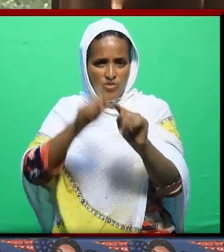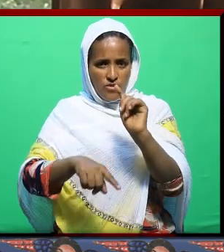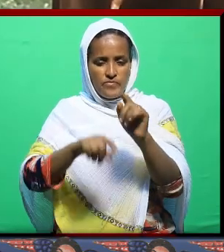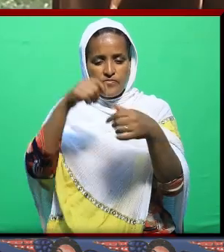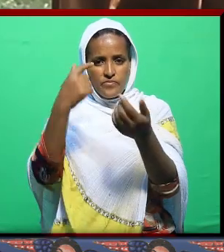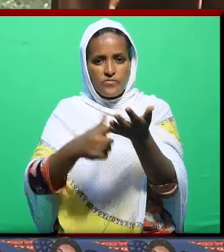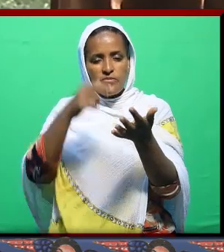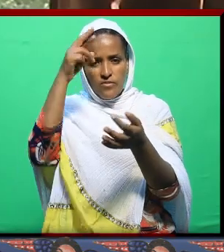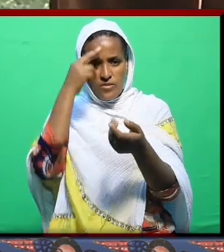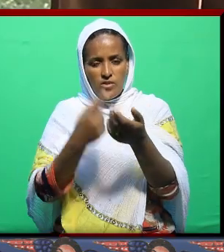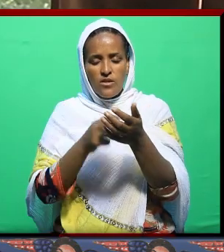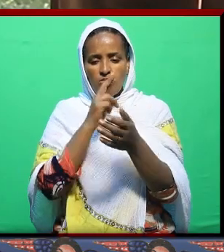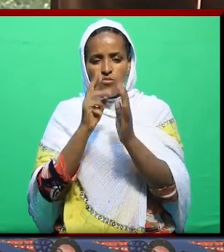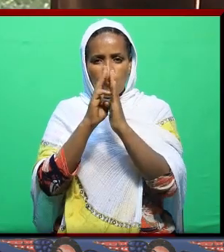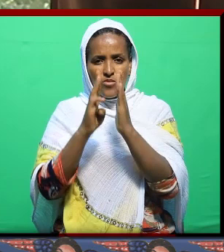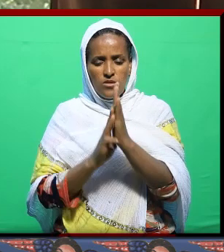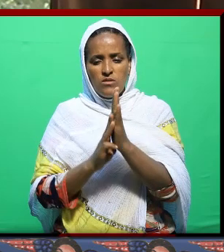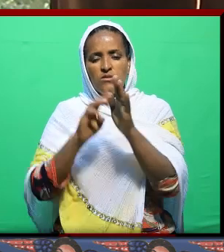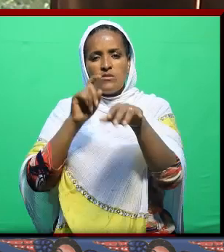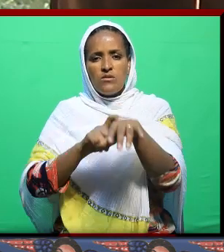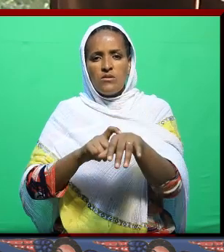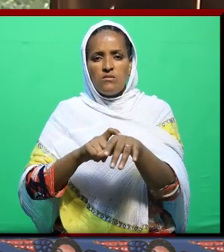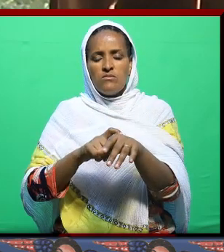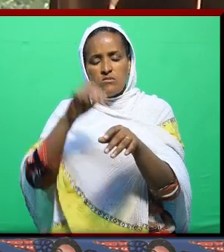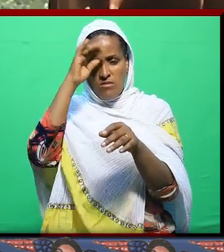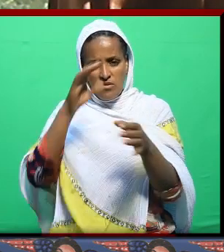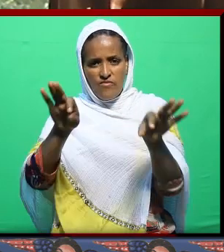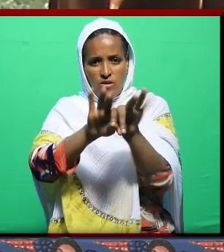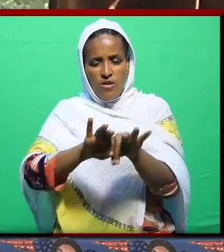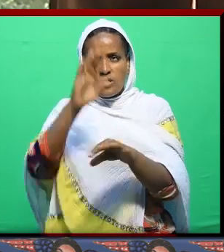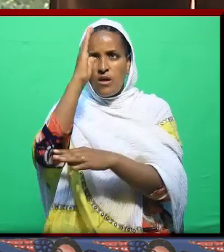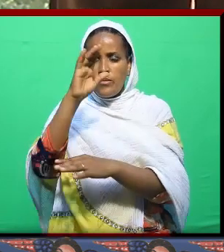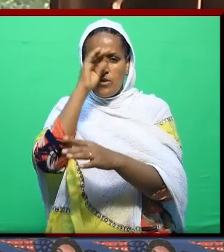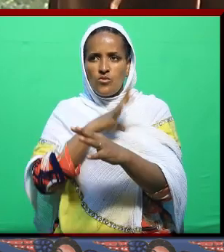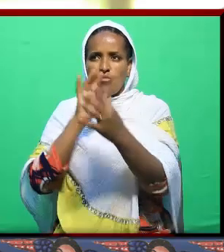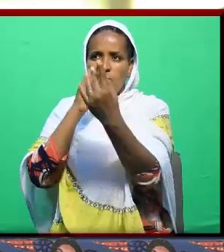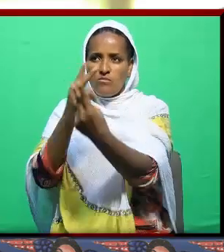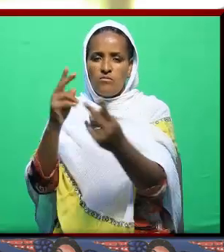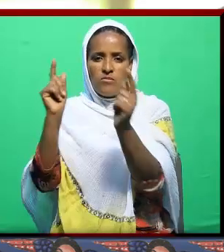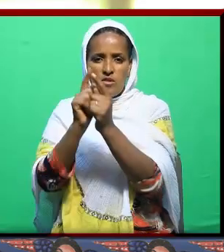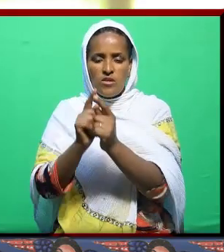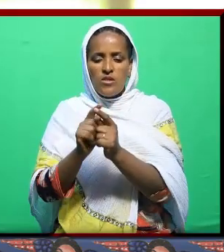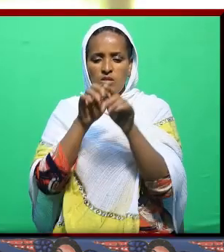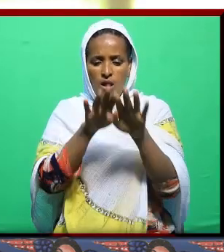ምክንያቱም የጽሞና ጊዜ ክርስቲያን ያስፈልገዋል። ራሱን ከእግዚአብሔር ጋር የሚያይበት ሰዓት። ጽሞና ብለን ስናስብ፣ እርጋታ ብለን